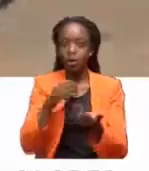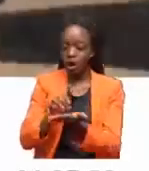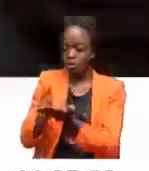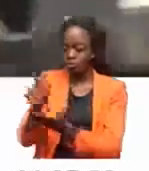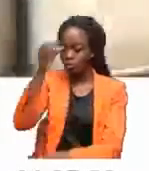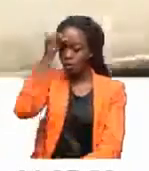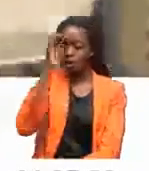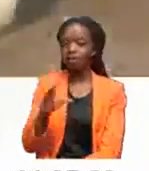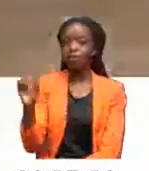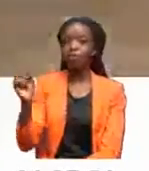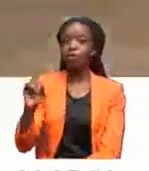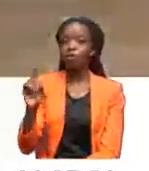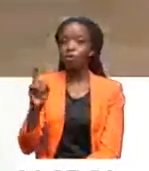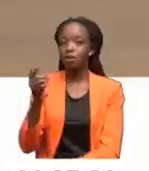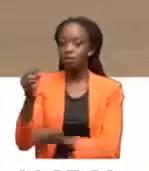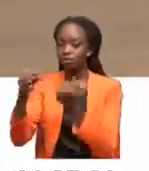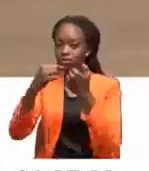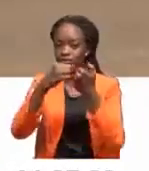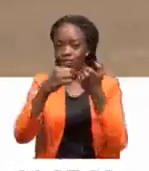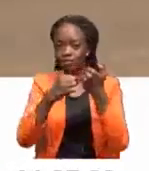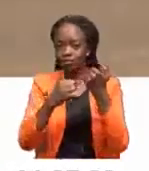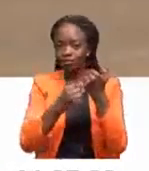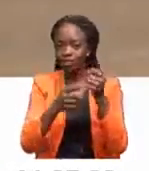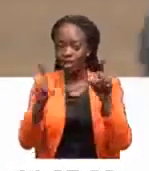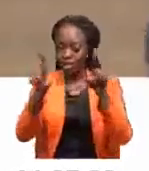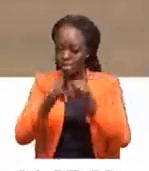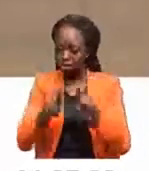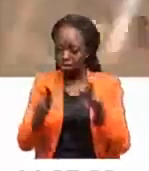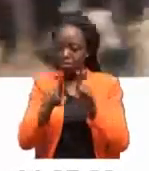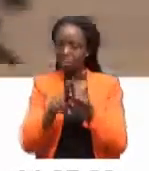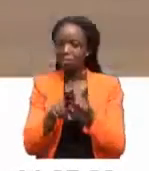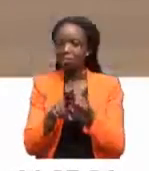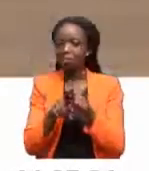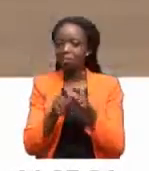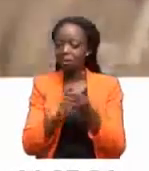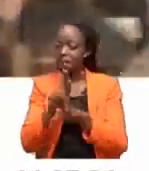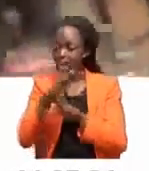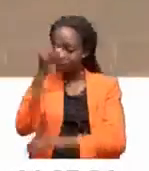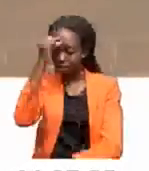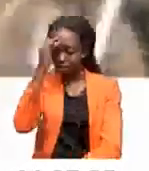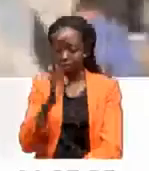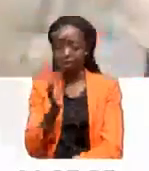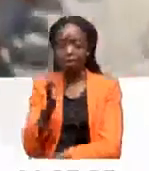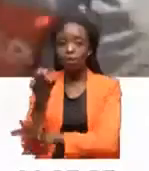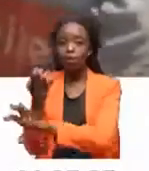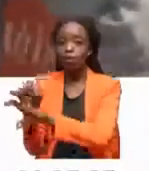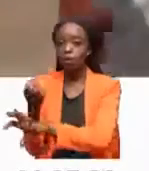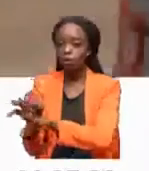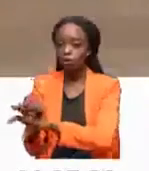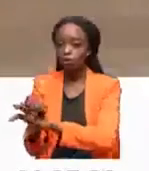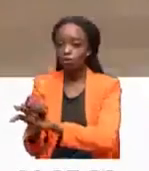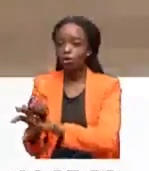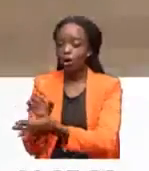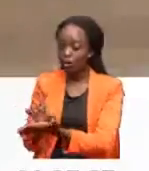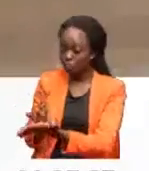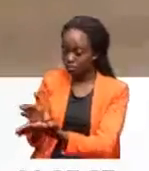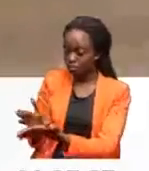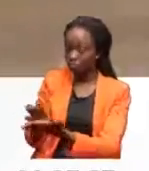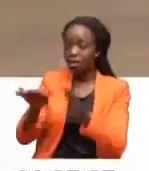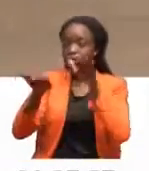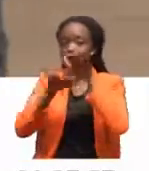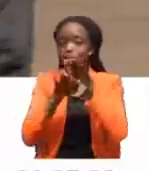Nairobi, gavana Mike Sonko. Na pia vile najiri, baada ya gavana wa Kiambu Fernando Waititu kuweza kutimuliwa, huku naibu wake